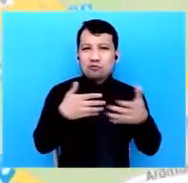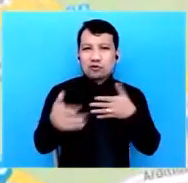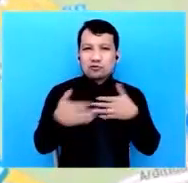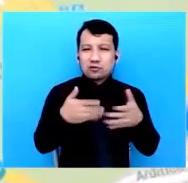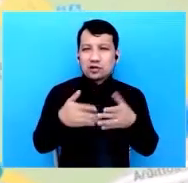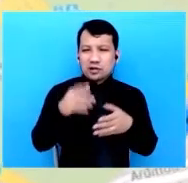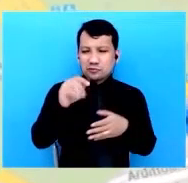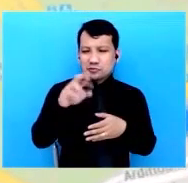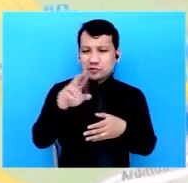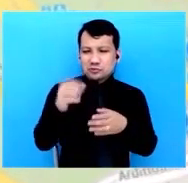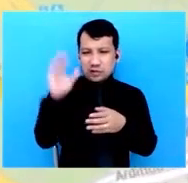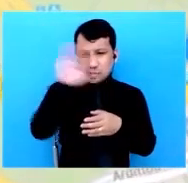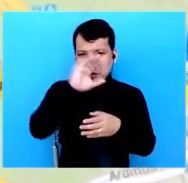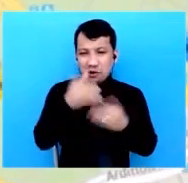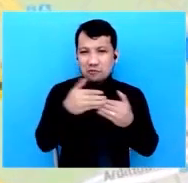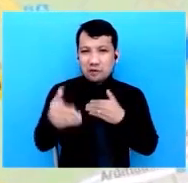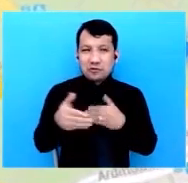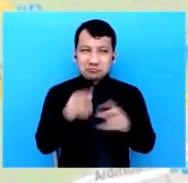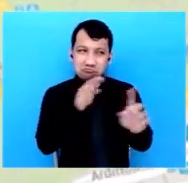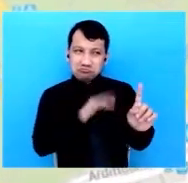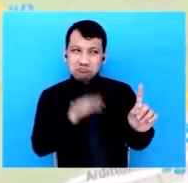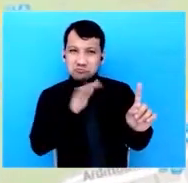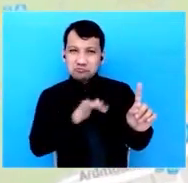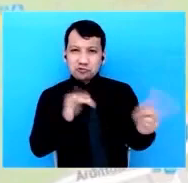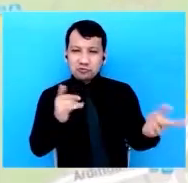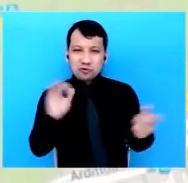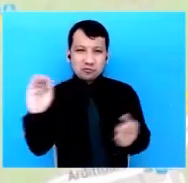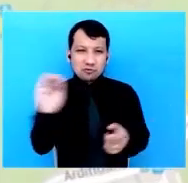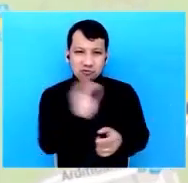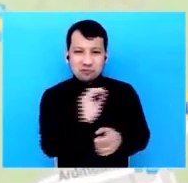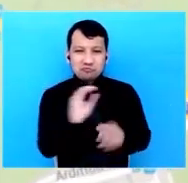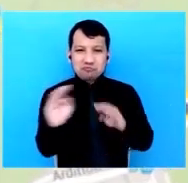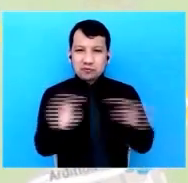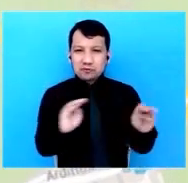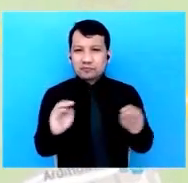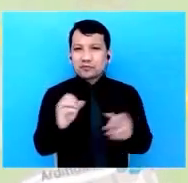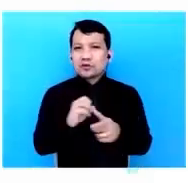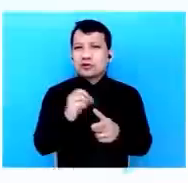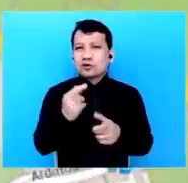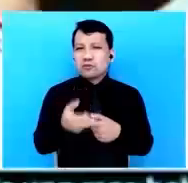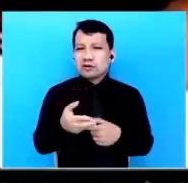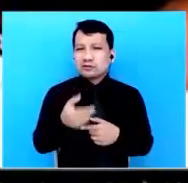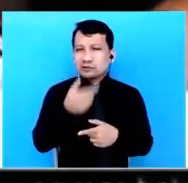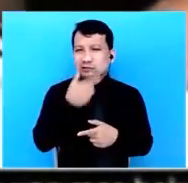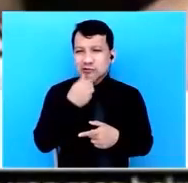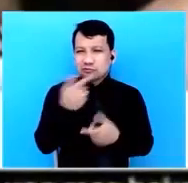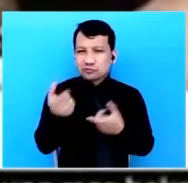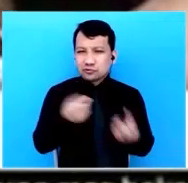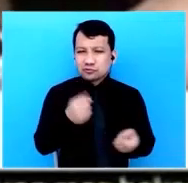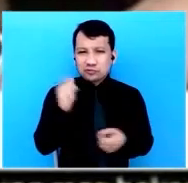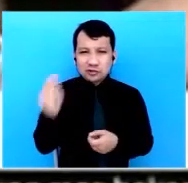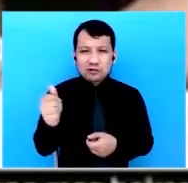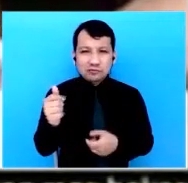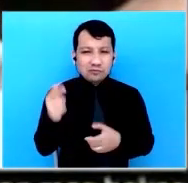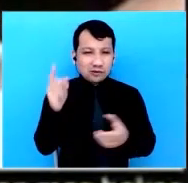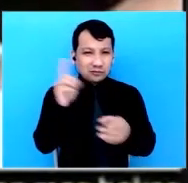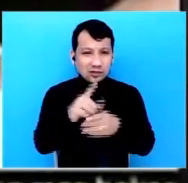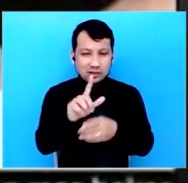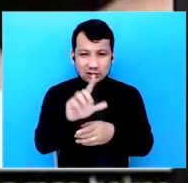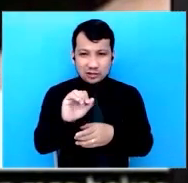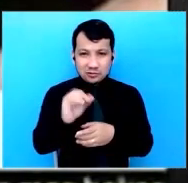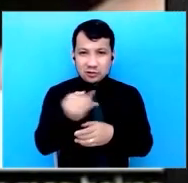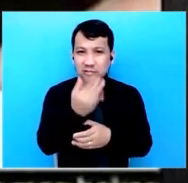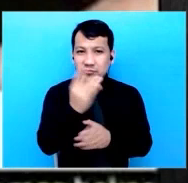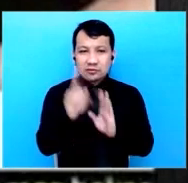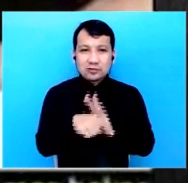Dahil since minaman-manan rin naman ito ang bawat kilos mo. O dahil sa ligalig na nararamdaman pagkatapos mo mag-login kahit ilang minuto lang,